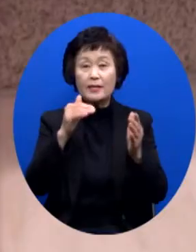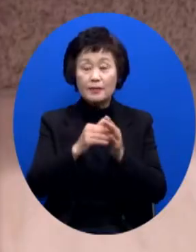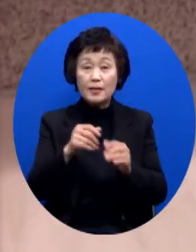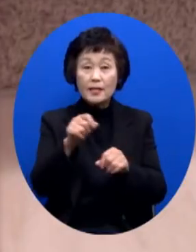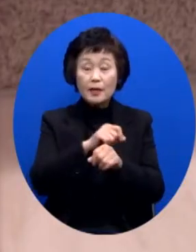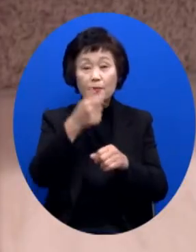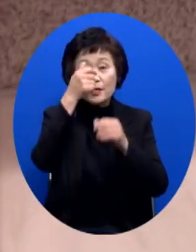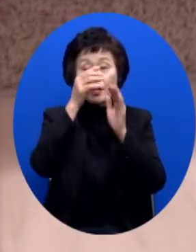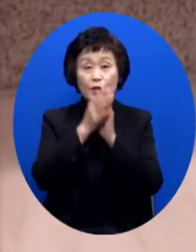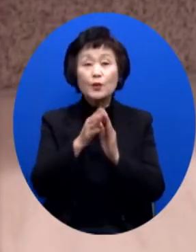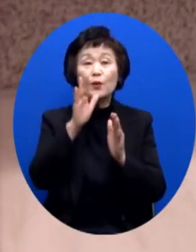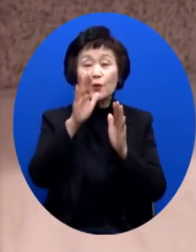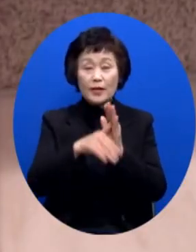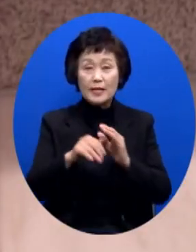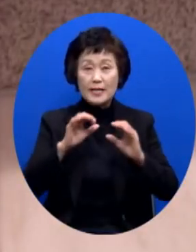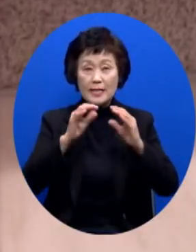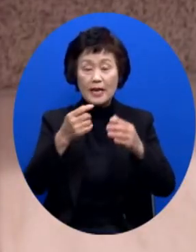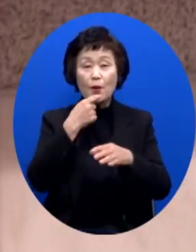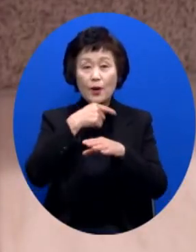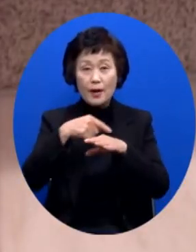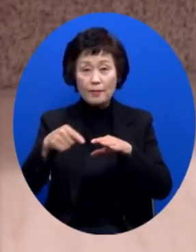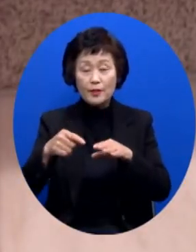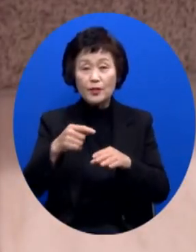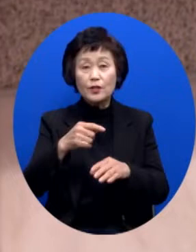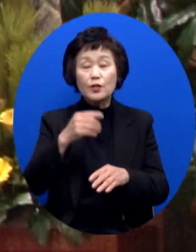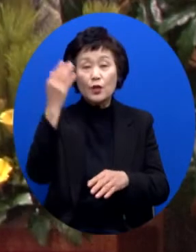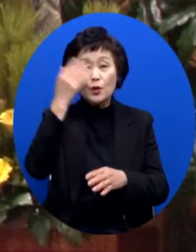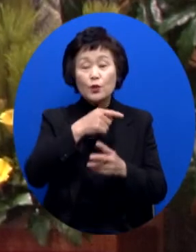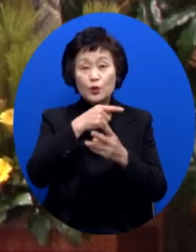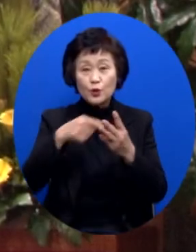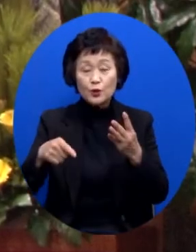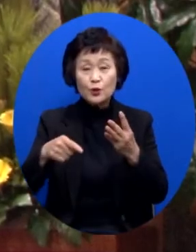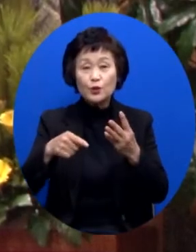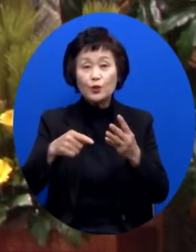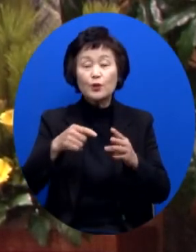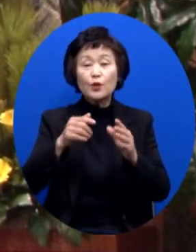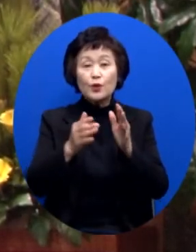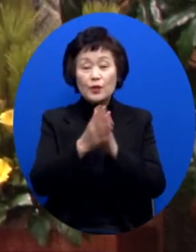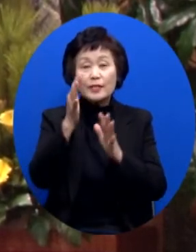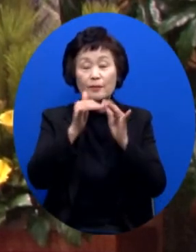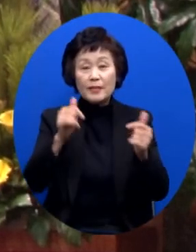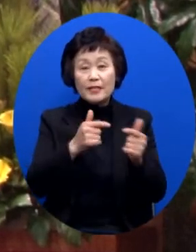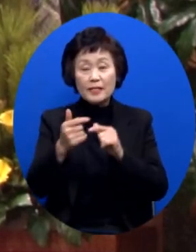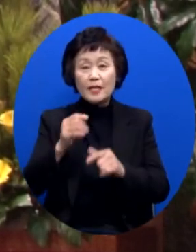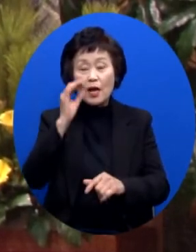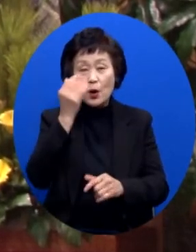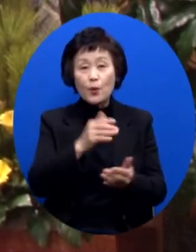특별기도회 에서는 나라와 민족 충 조심히 내 평안과 성실 화를 위해 기도했습니다